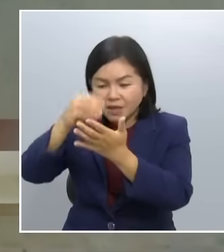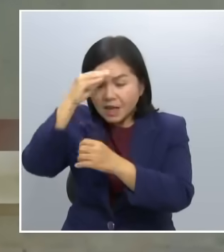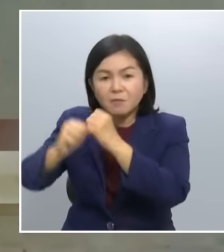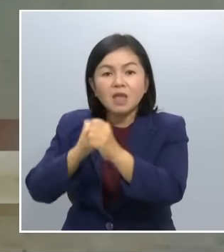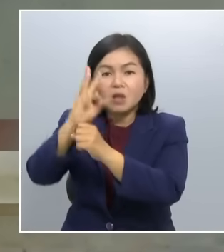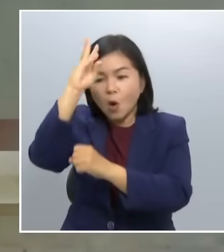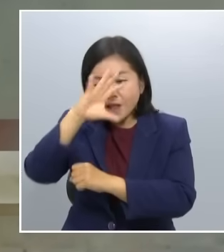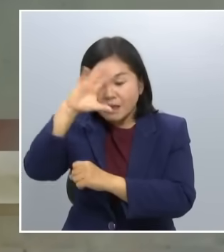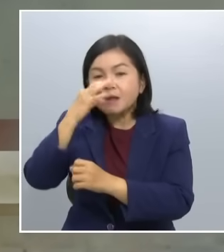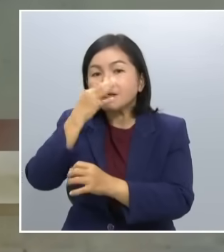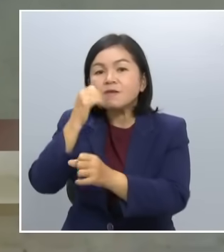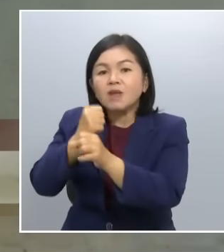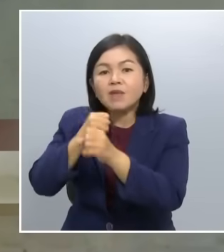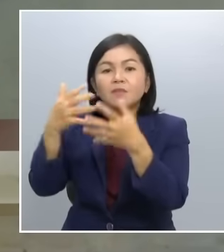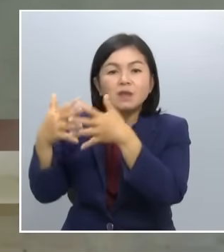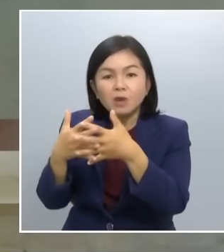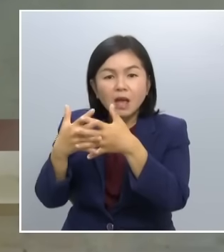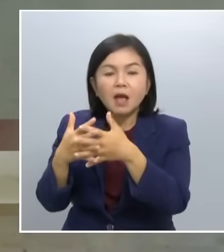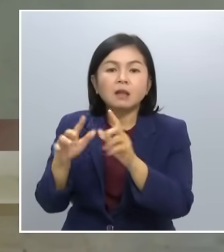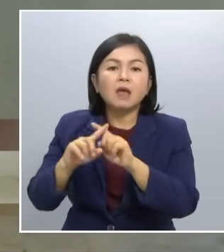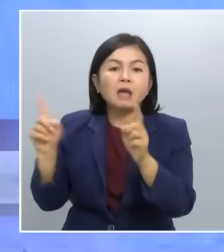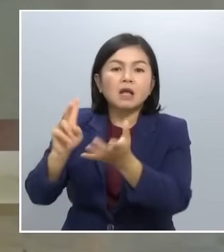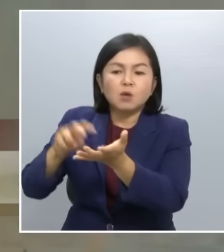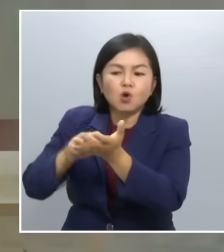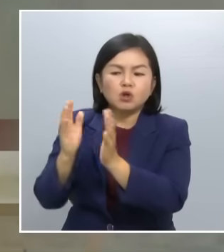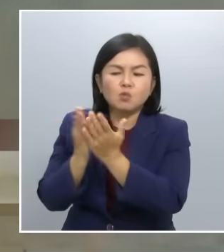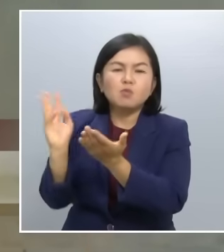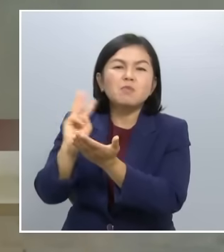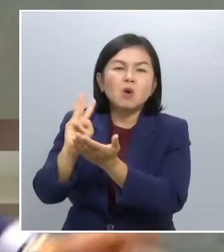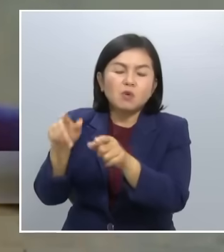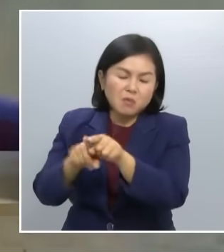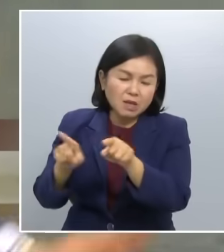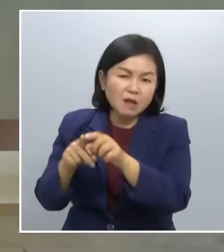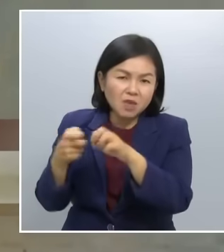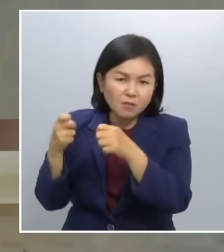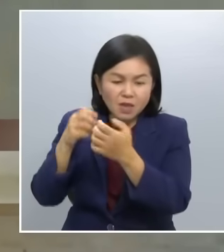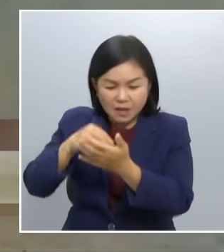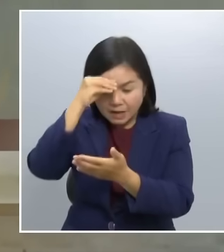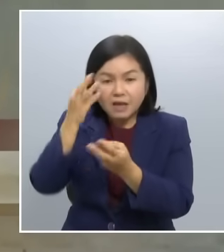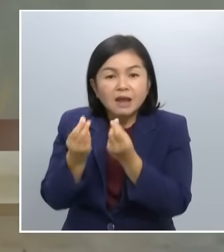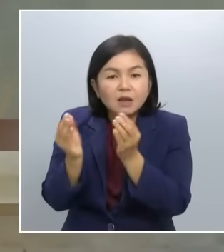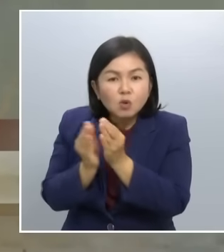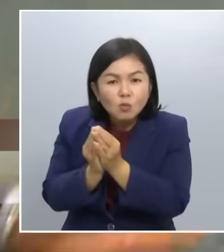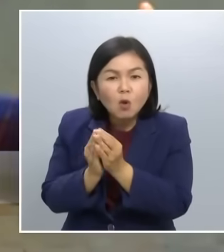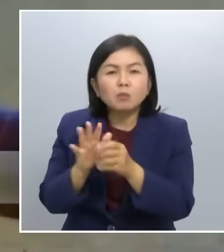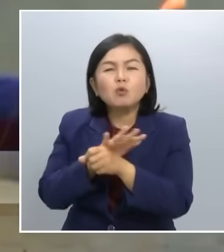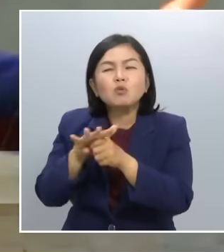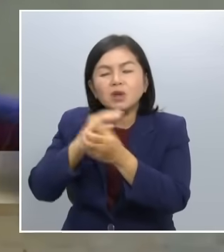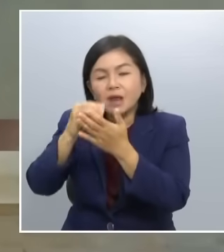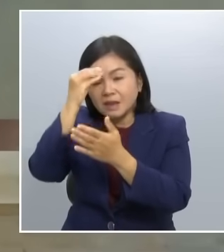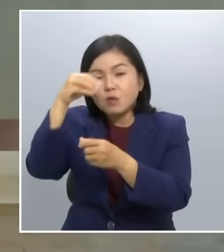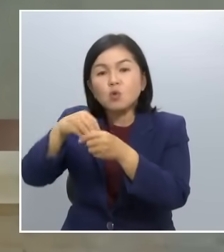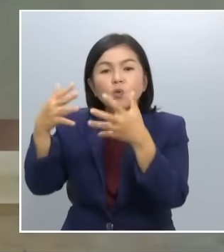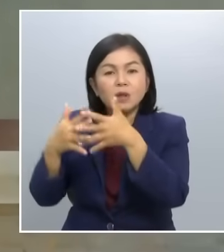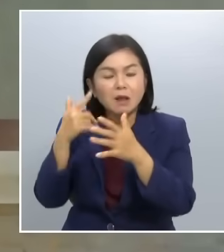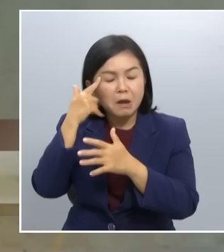านทำที่นี่อยู่แต่มีปัญหาเรื่อง work permit และวีซ่าอีกอย่างนึงก็คือผลการเรียนท่านนายกบอกผมอยู่ระดับปานกลางไม่ได้เรียน